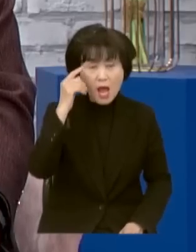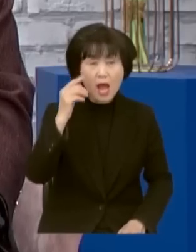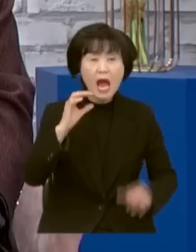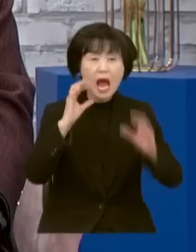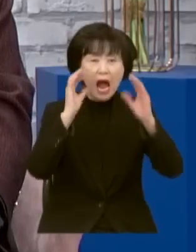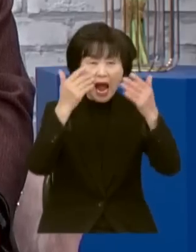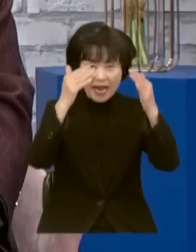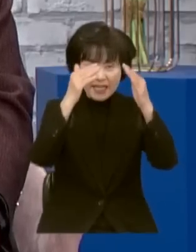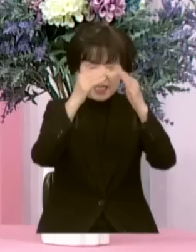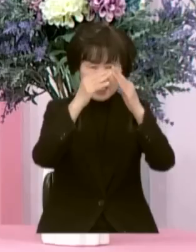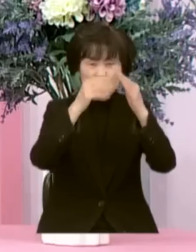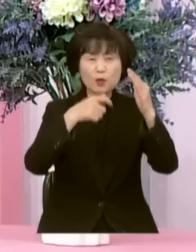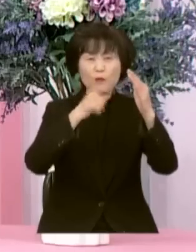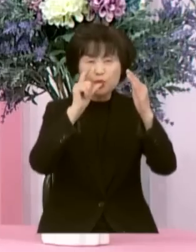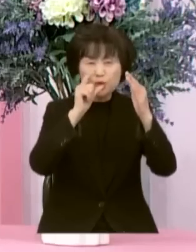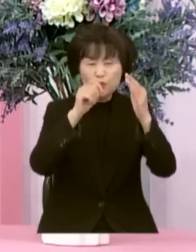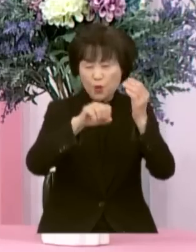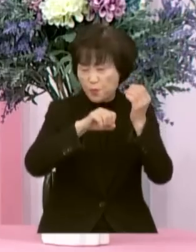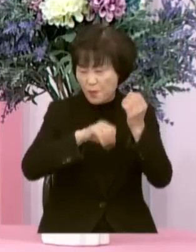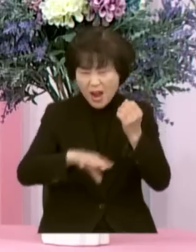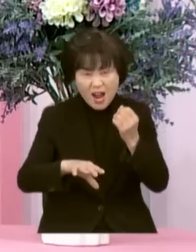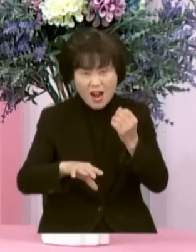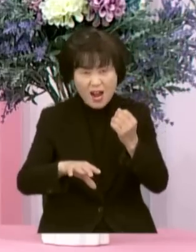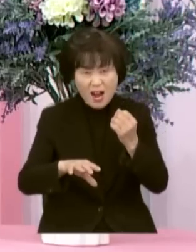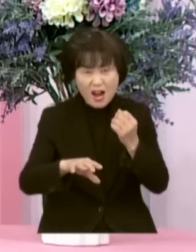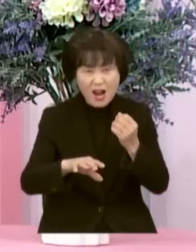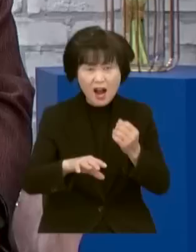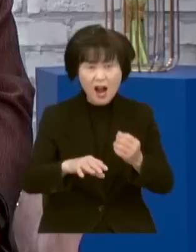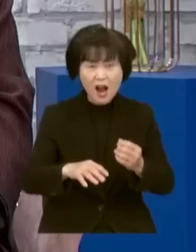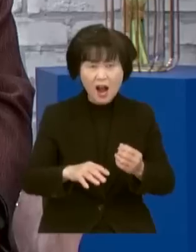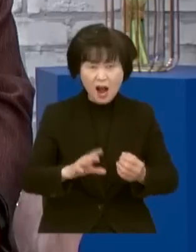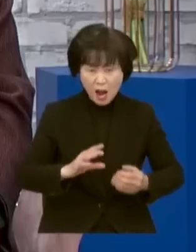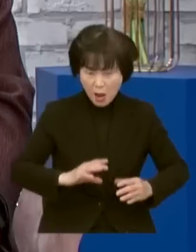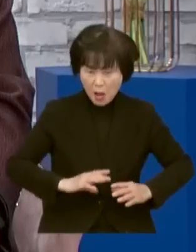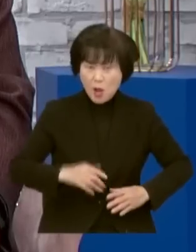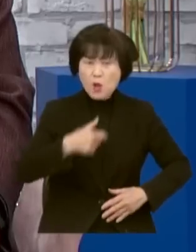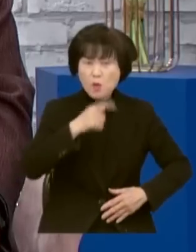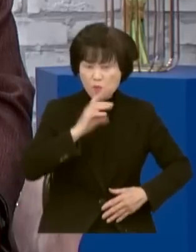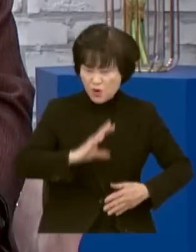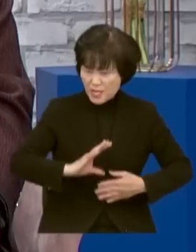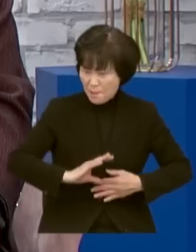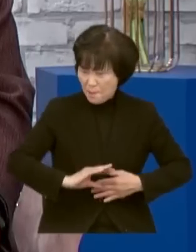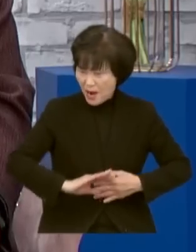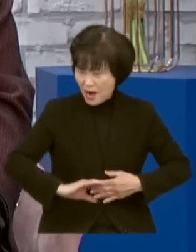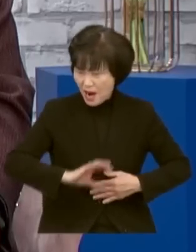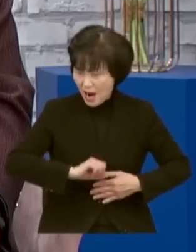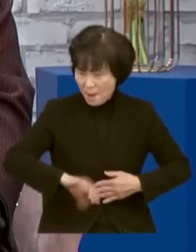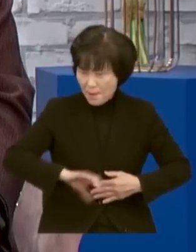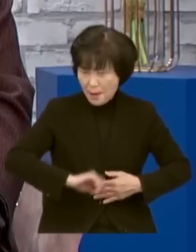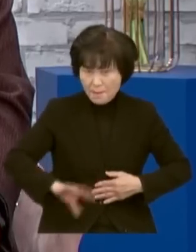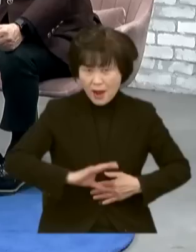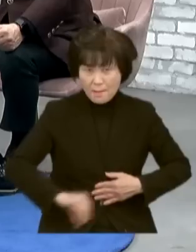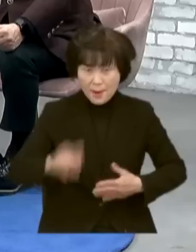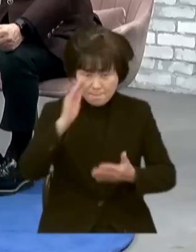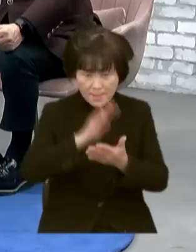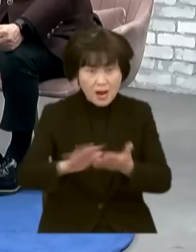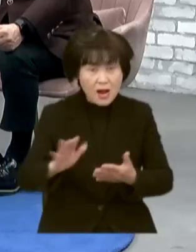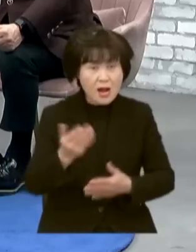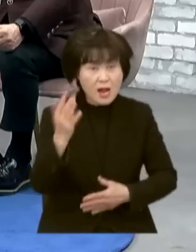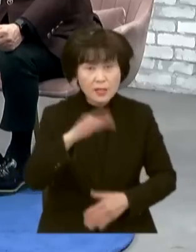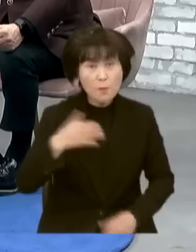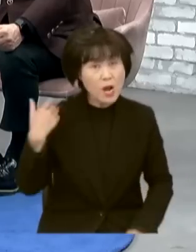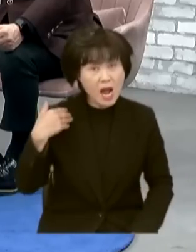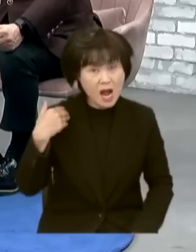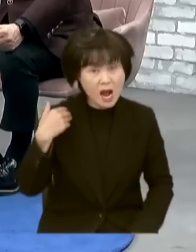어머. 제가 너무 무딘가 봐요. 어머. 그래가지고 애가 죽는데라는 거예요. 양수가 다 빠져 나갔는데도 모르셨어요? 몰랐어. 소변인 줄